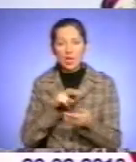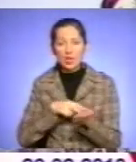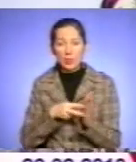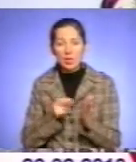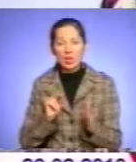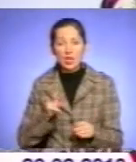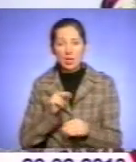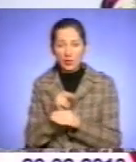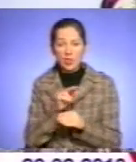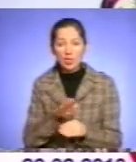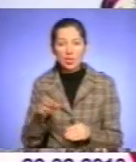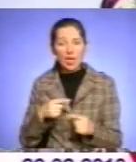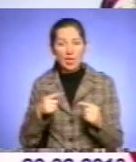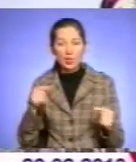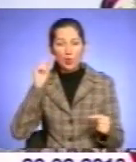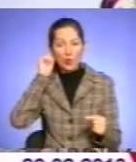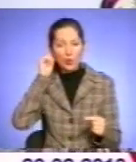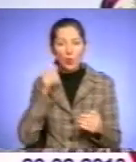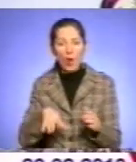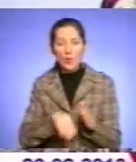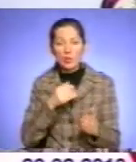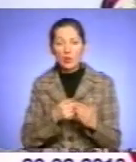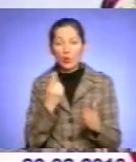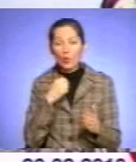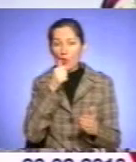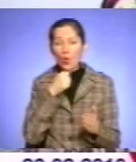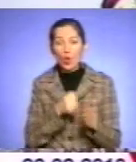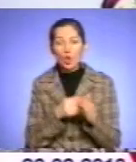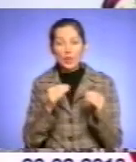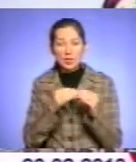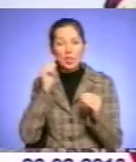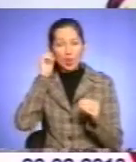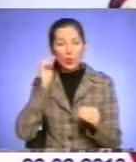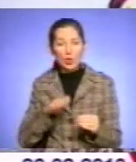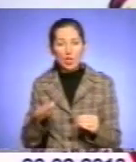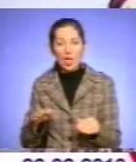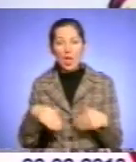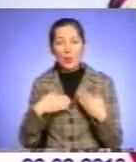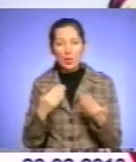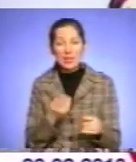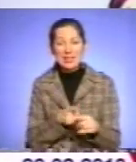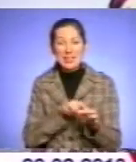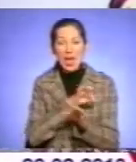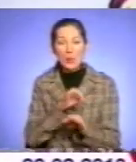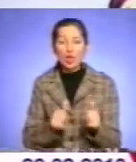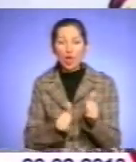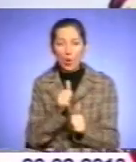дітей різного віку, вони обрали від рочку до 10 і подали цей проект на